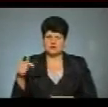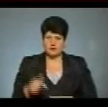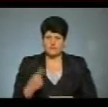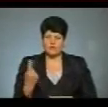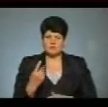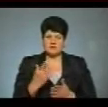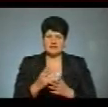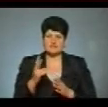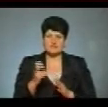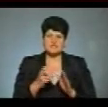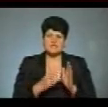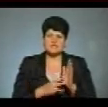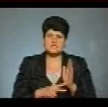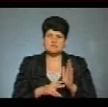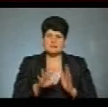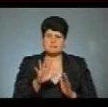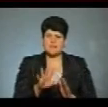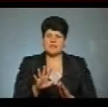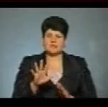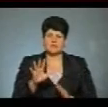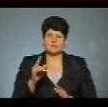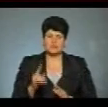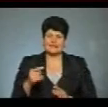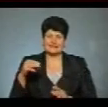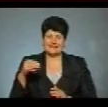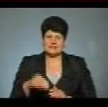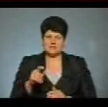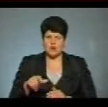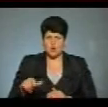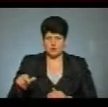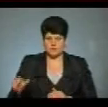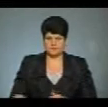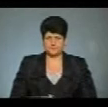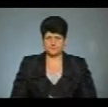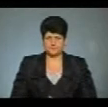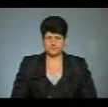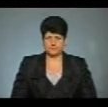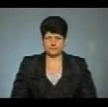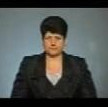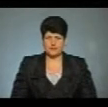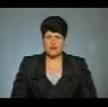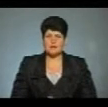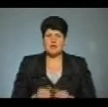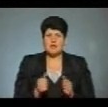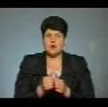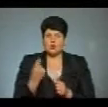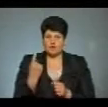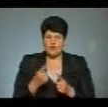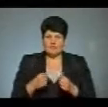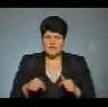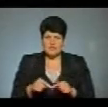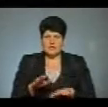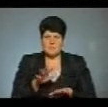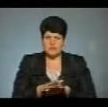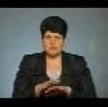є 271 тисяча. Як перераховують ці кошти, розповість Богдана Сарабун. Біля одного з відділення банків Тернополя о